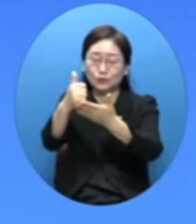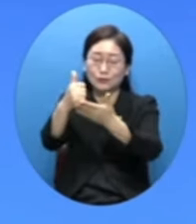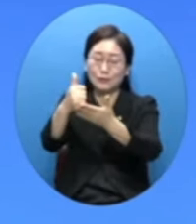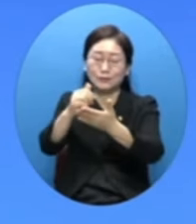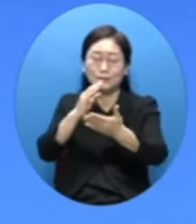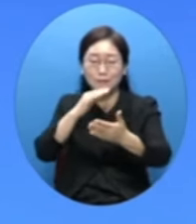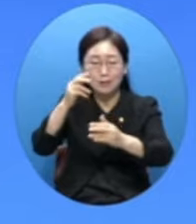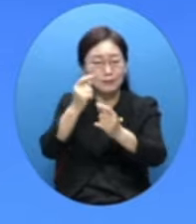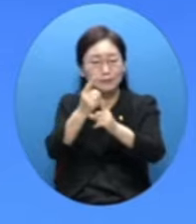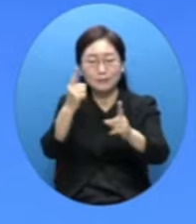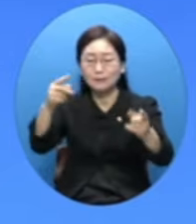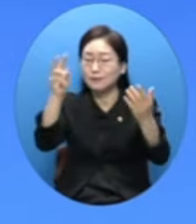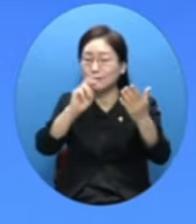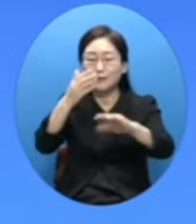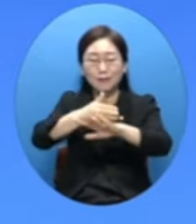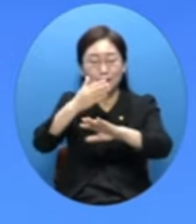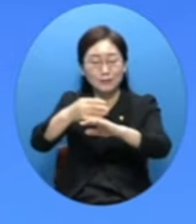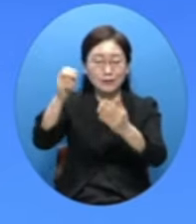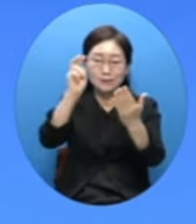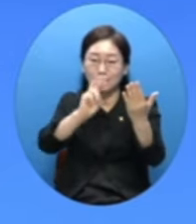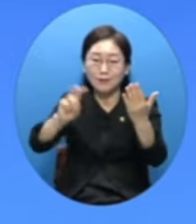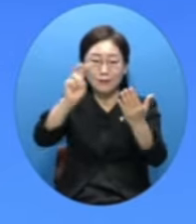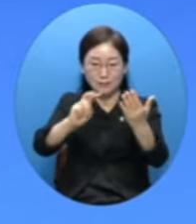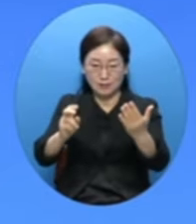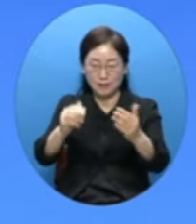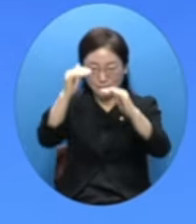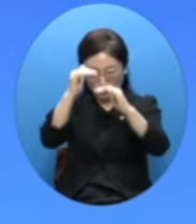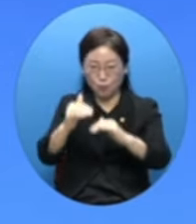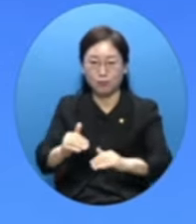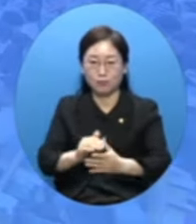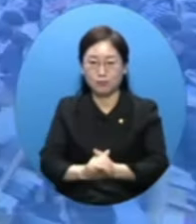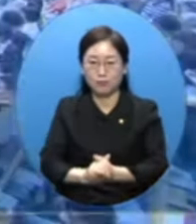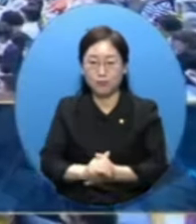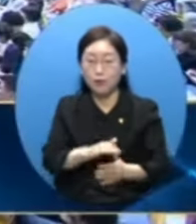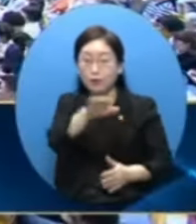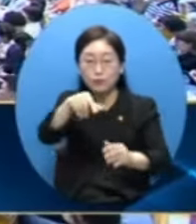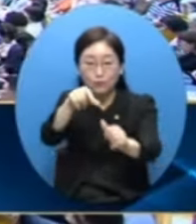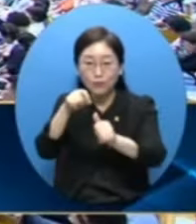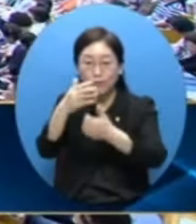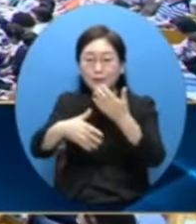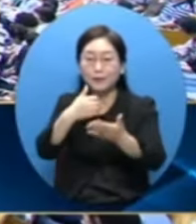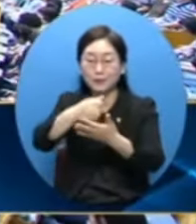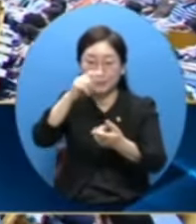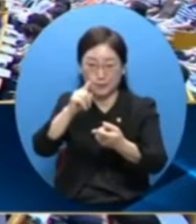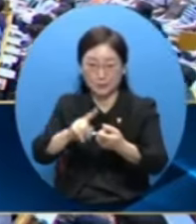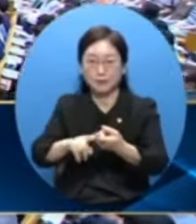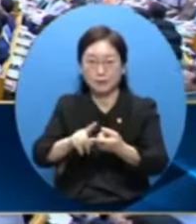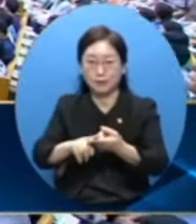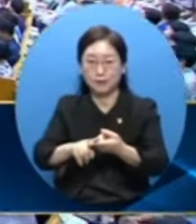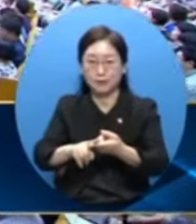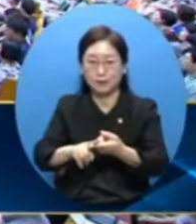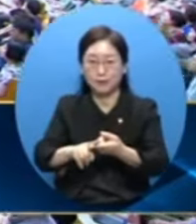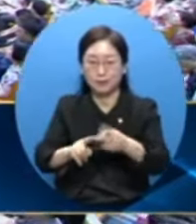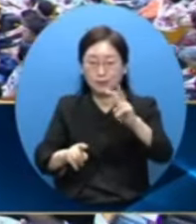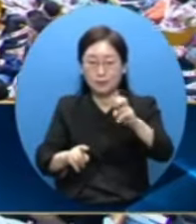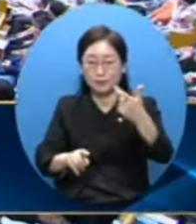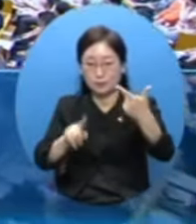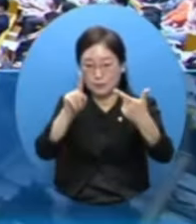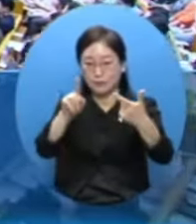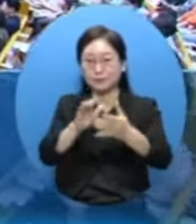찬양이며 감사의 찬양인 것입니다 우리를 구원해 주신 하나님에 대해서 이와 같이 26장 1절은